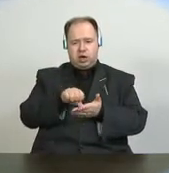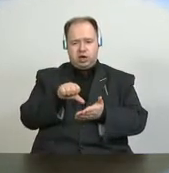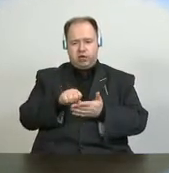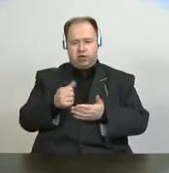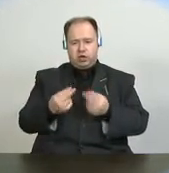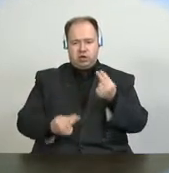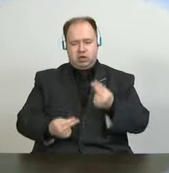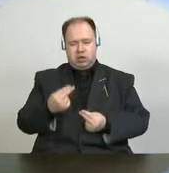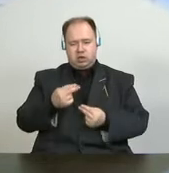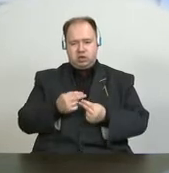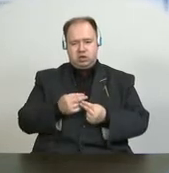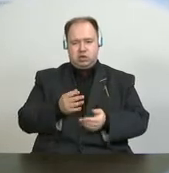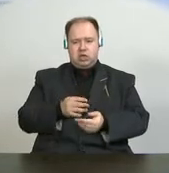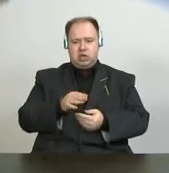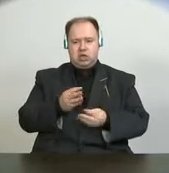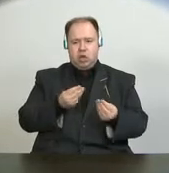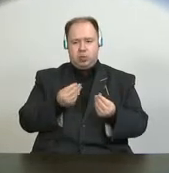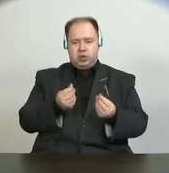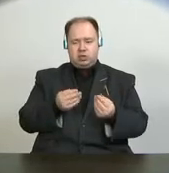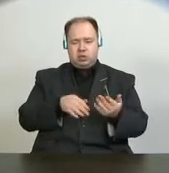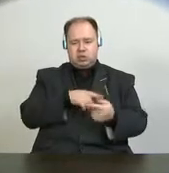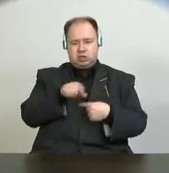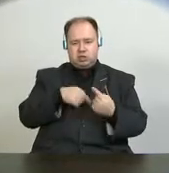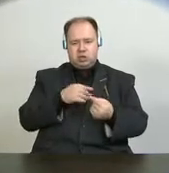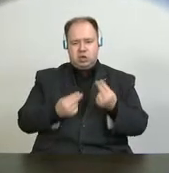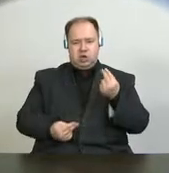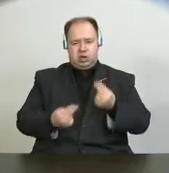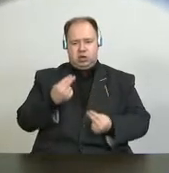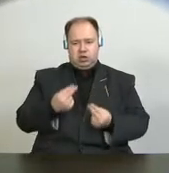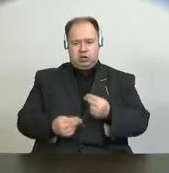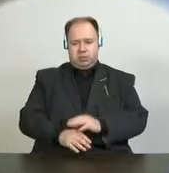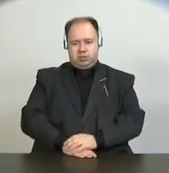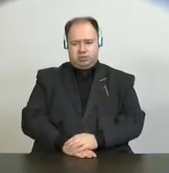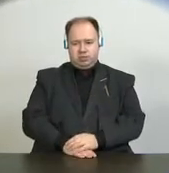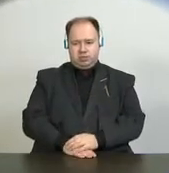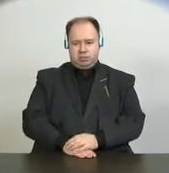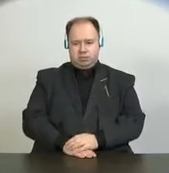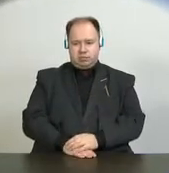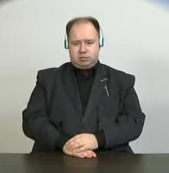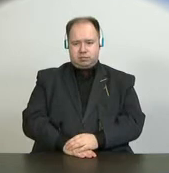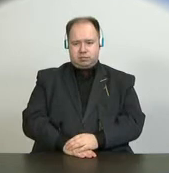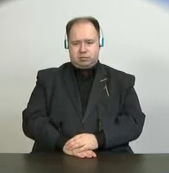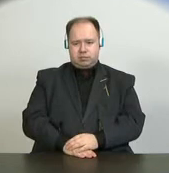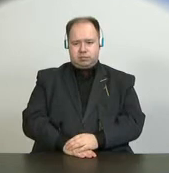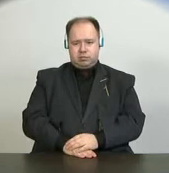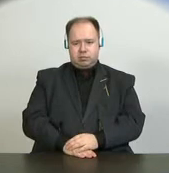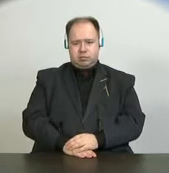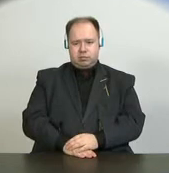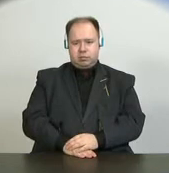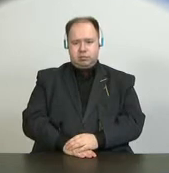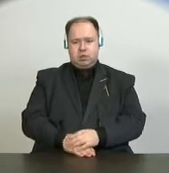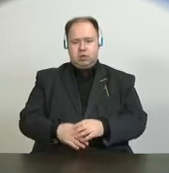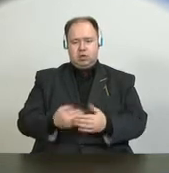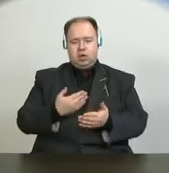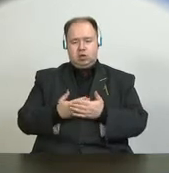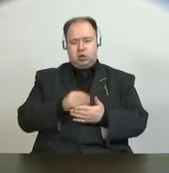использоваться там разными компаниями для как раз повышение квалификации и в частности это были